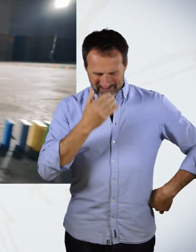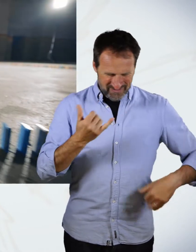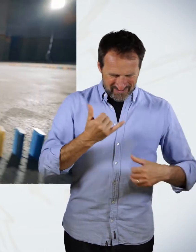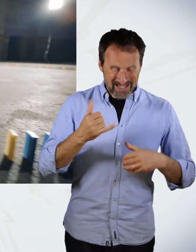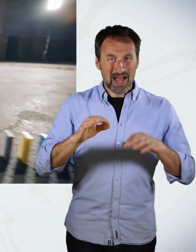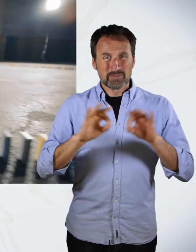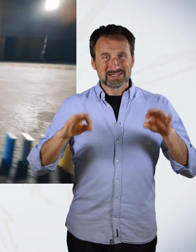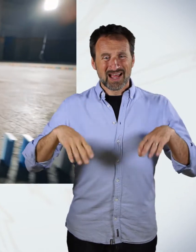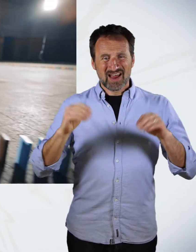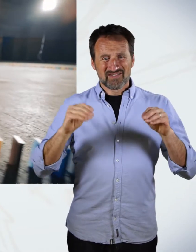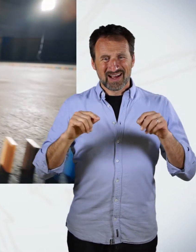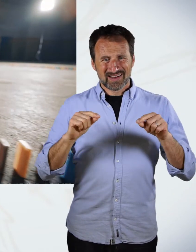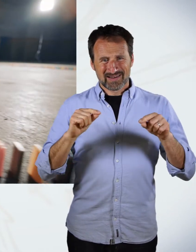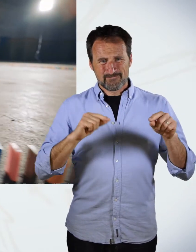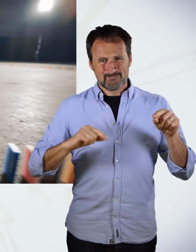anzufangen.